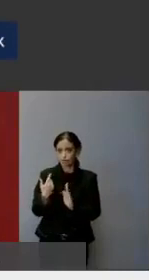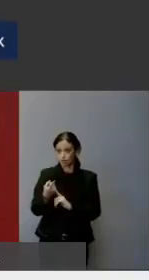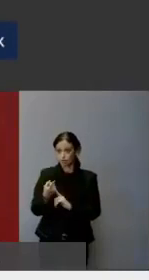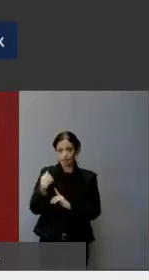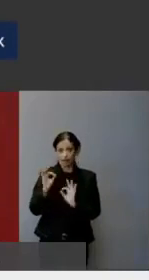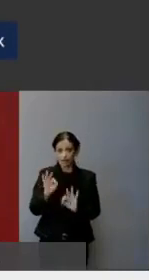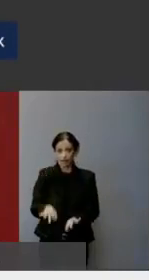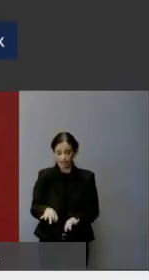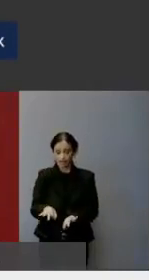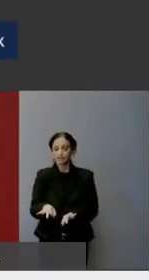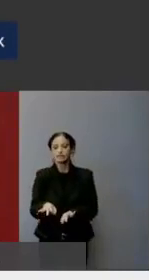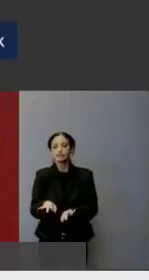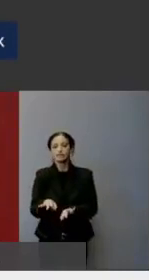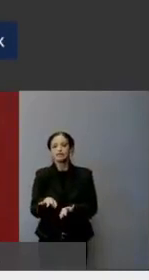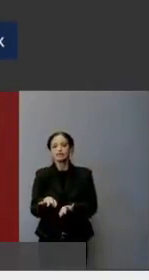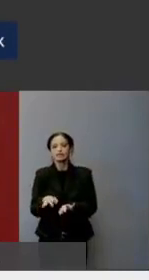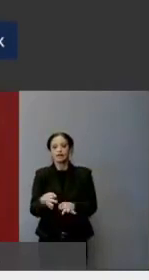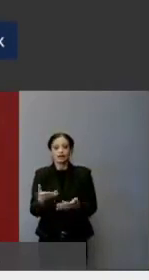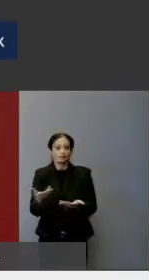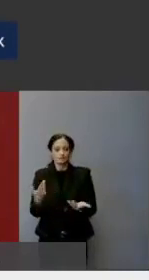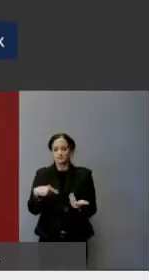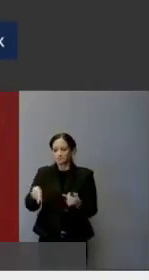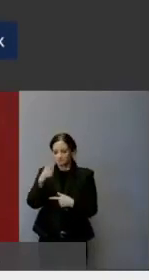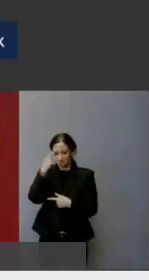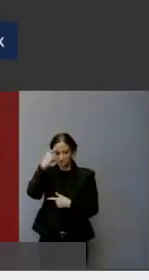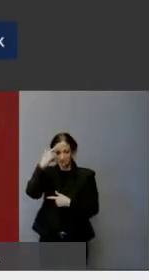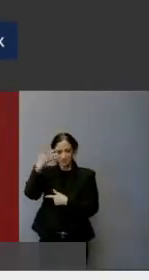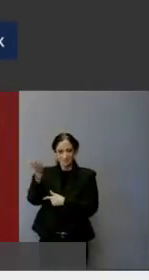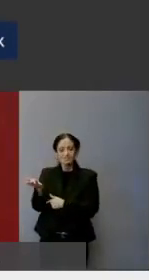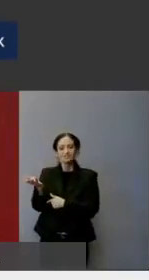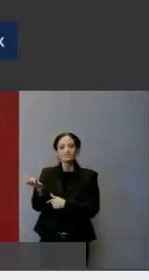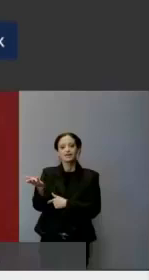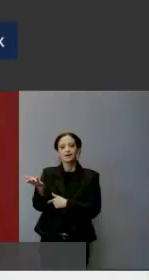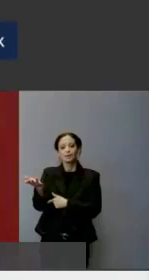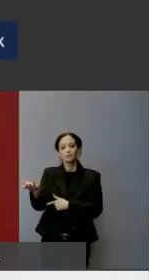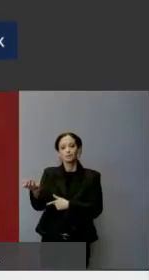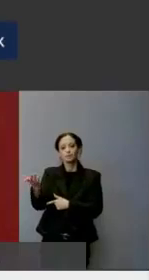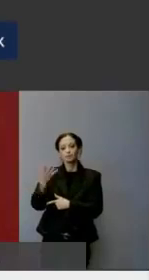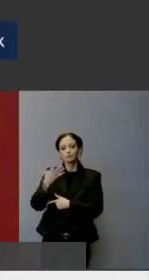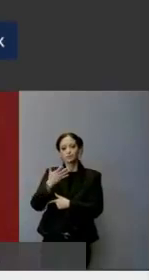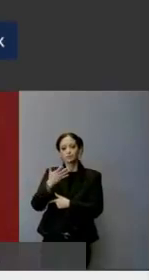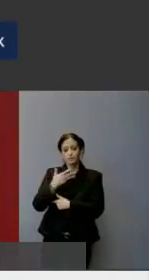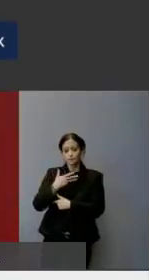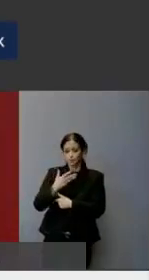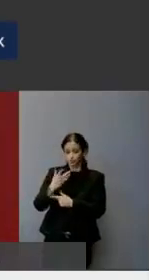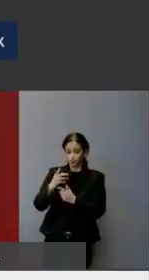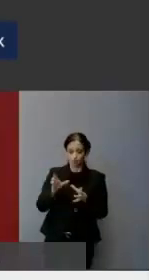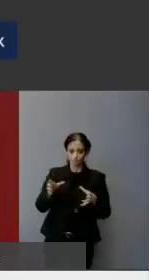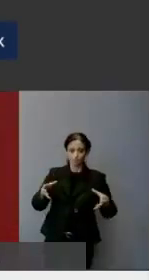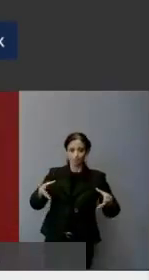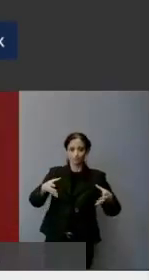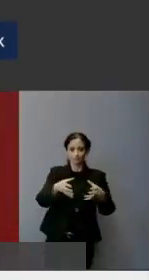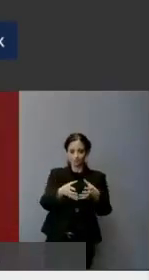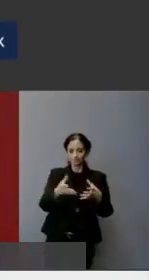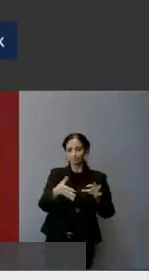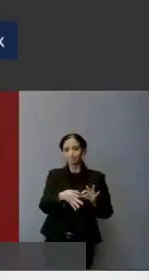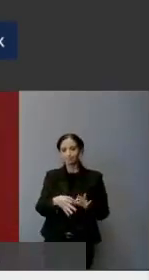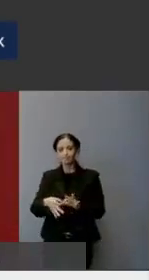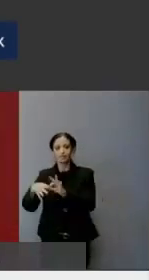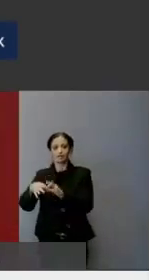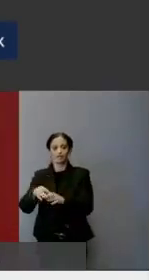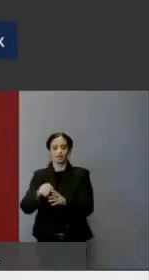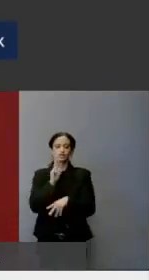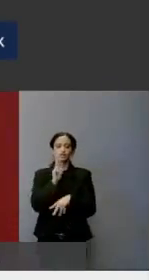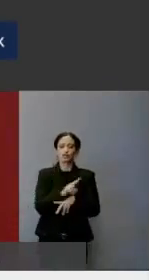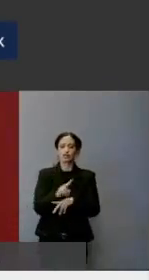quindi ovviamente dai sa benissimo che c'è come dire una organicità tra la sopraintendenza e il mibac